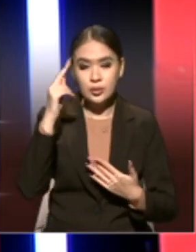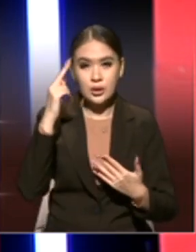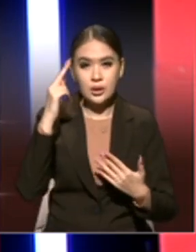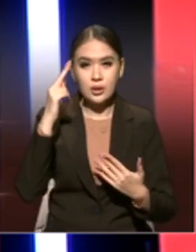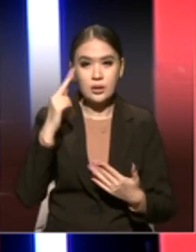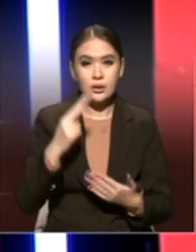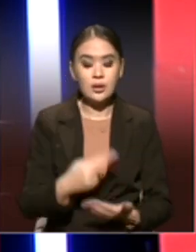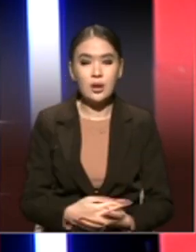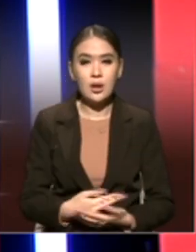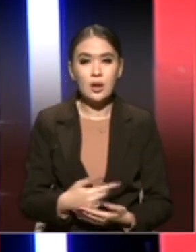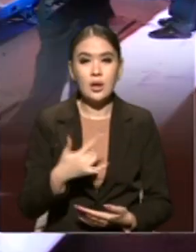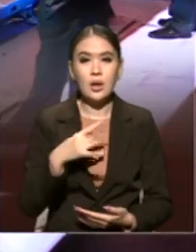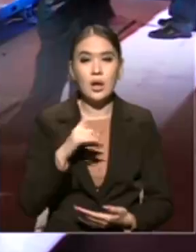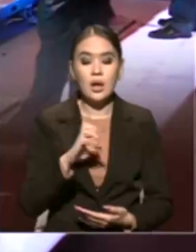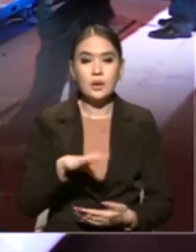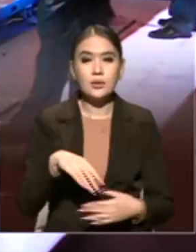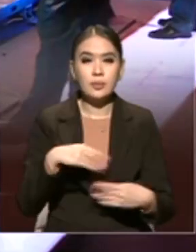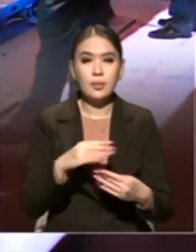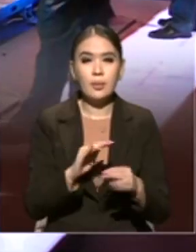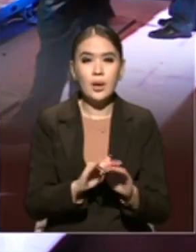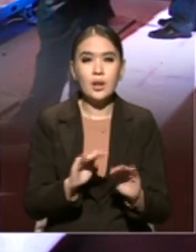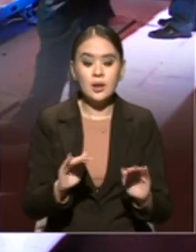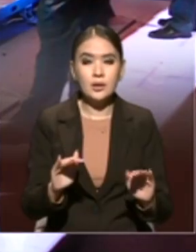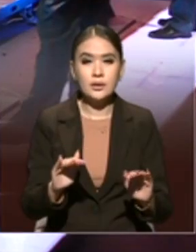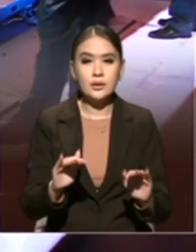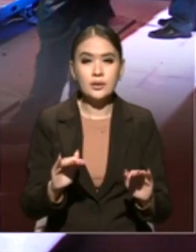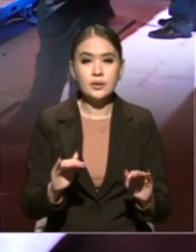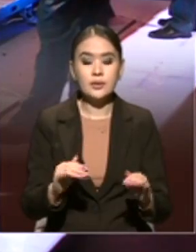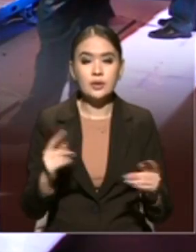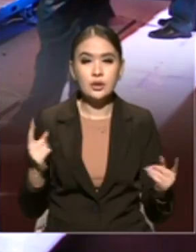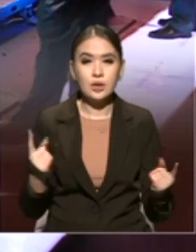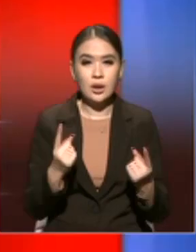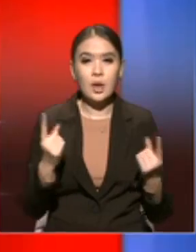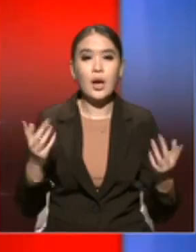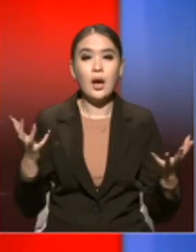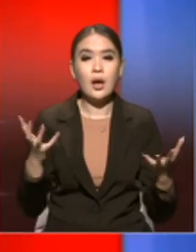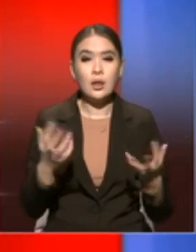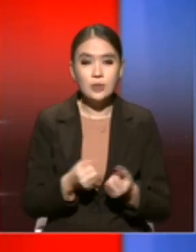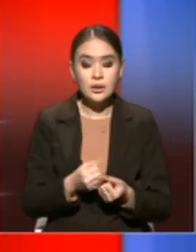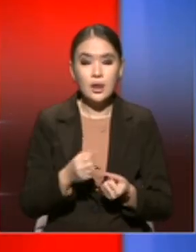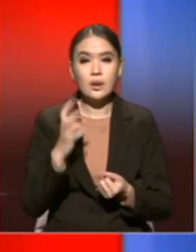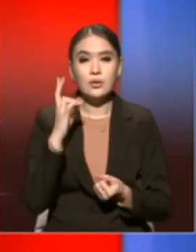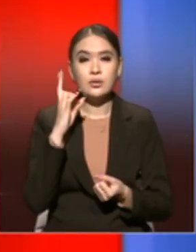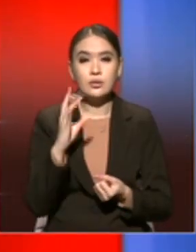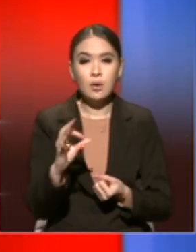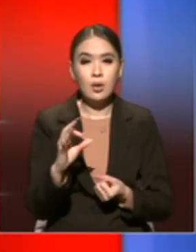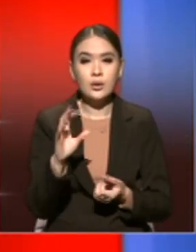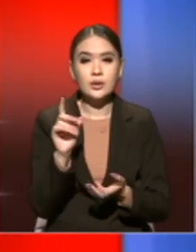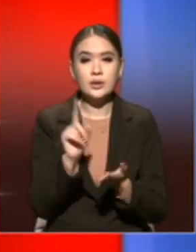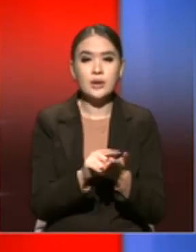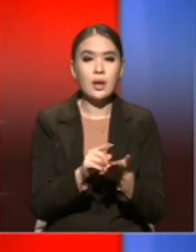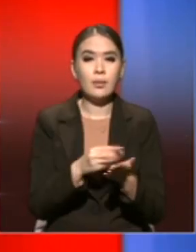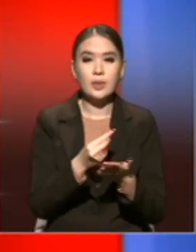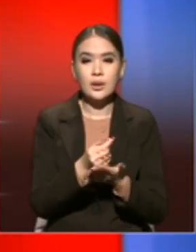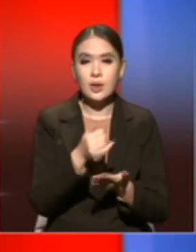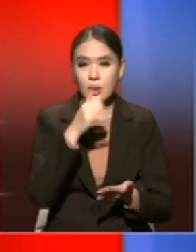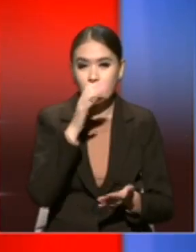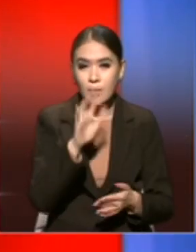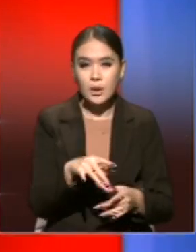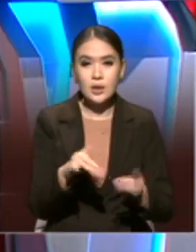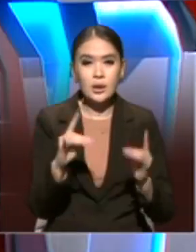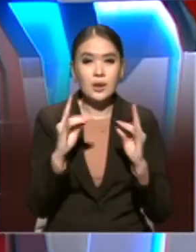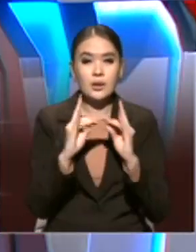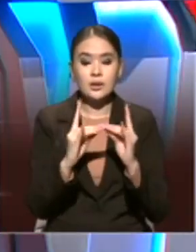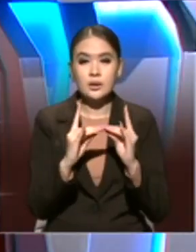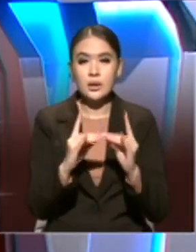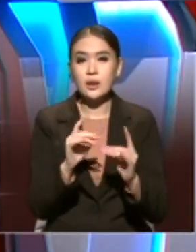жаңағы грантқа түскен балаларымыз, олар енді жеңілдік алды, бірақ стипендия ала алмайды, жатақхана ала алмайды. Біз енді